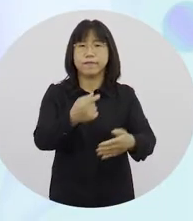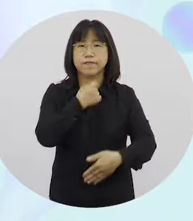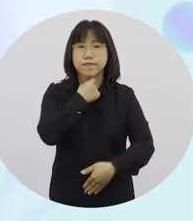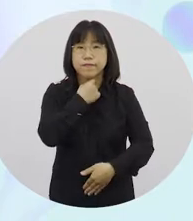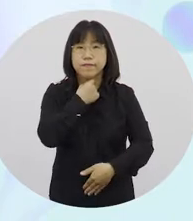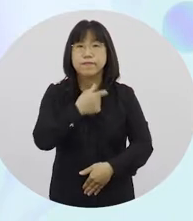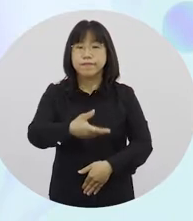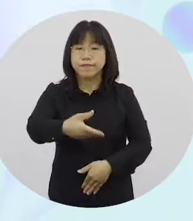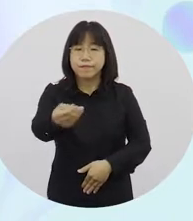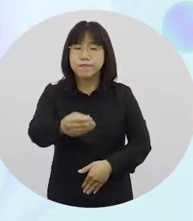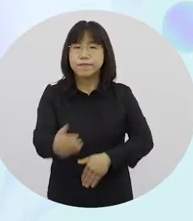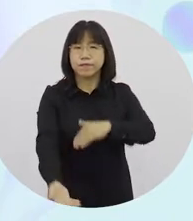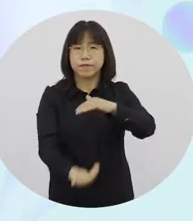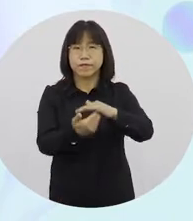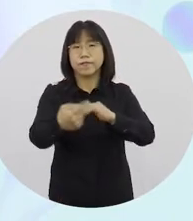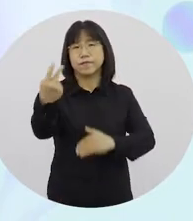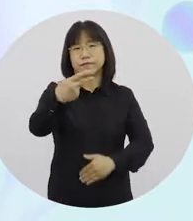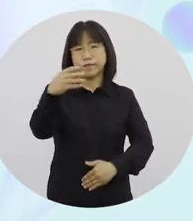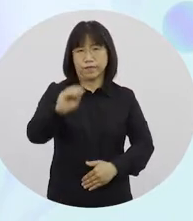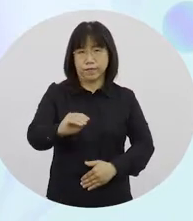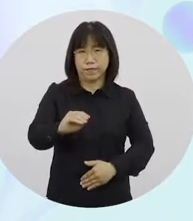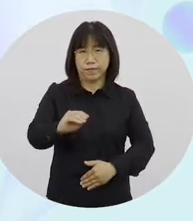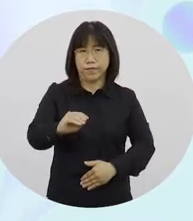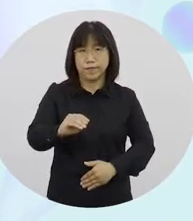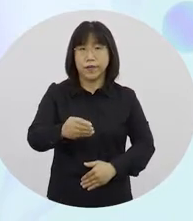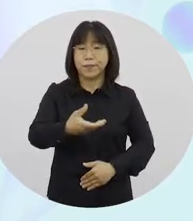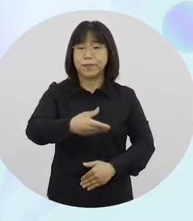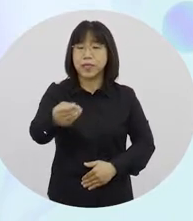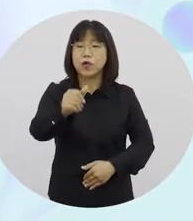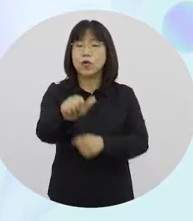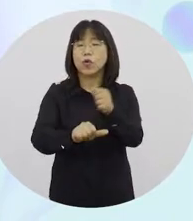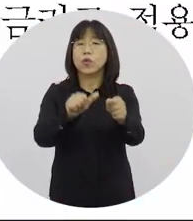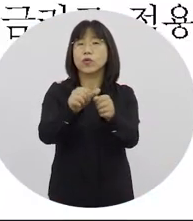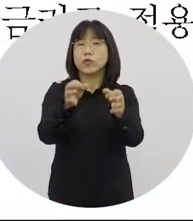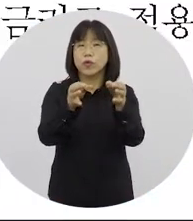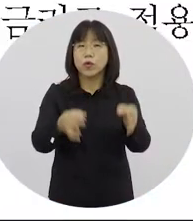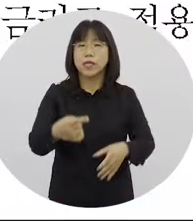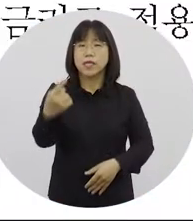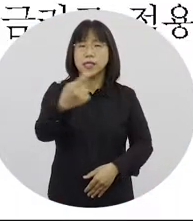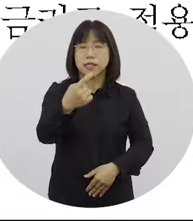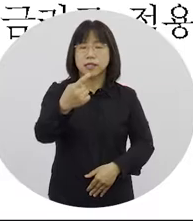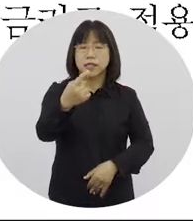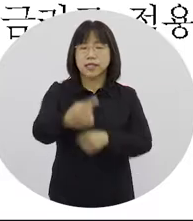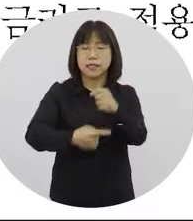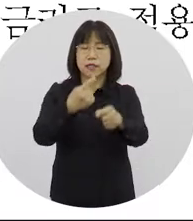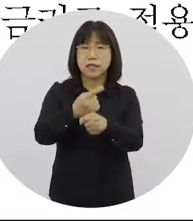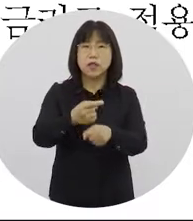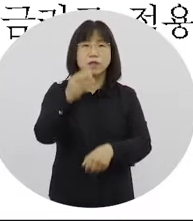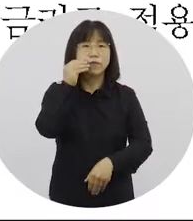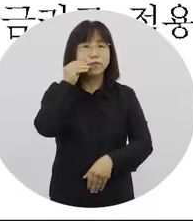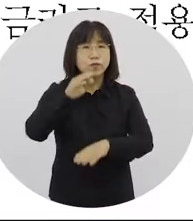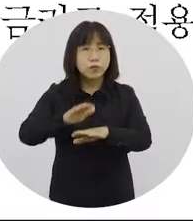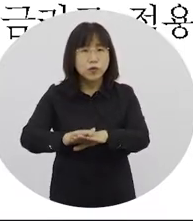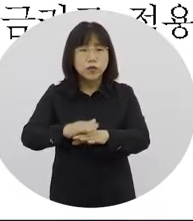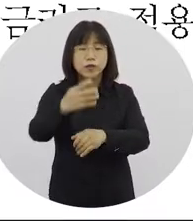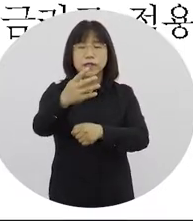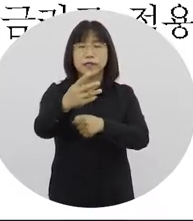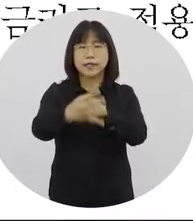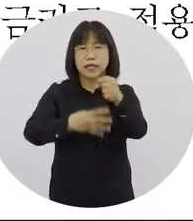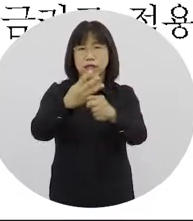융자 한도는 최대 2000만 원으로 대출기간은 5년 1년 거치 4년 균등분할상환 조건이며